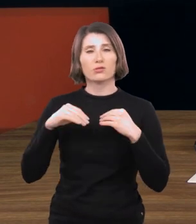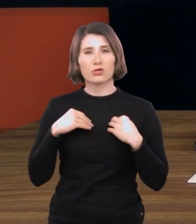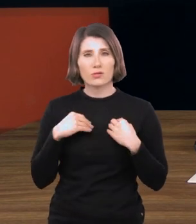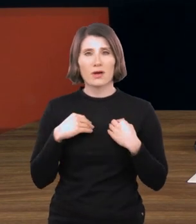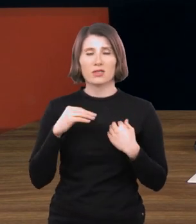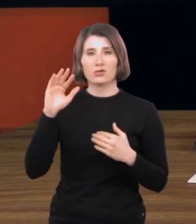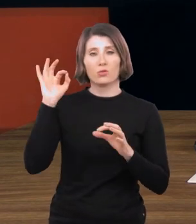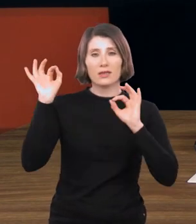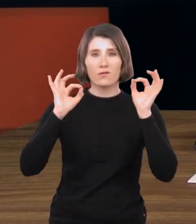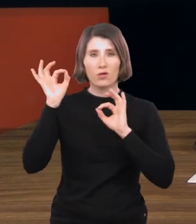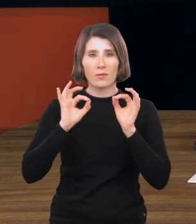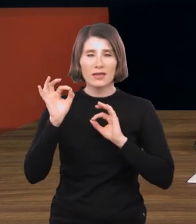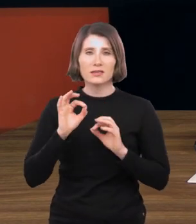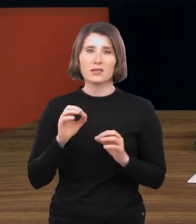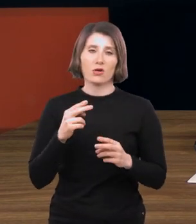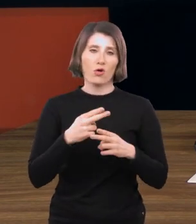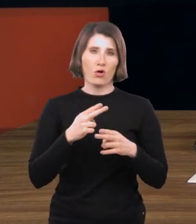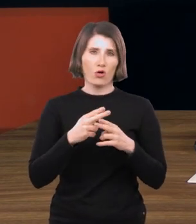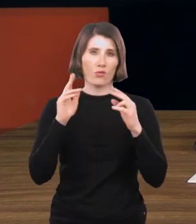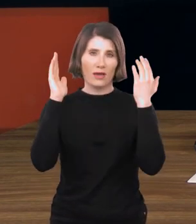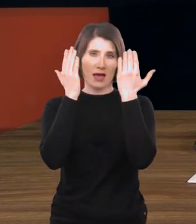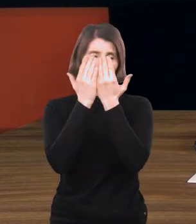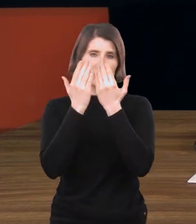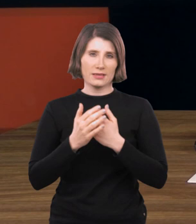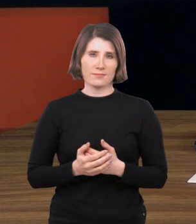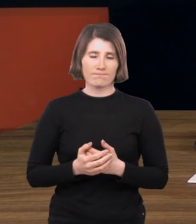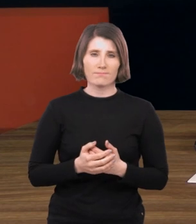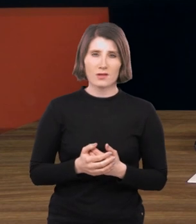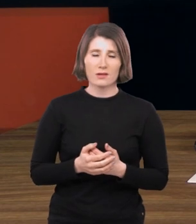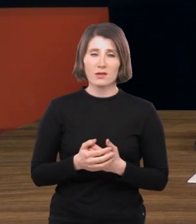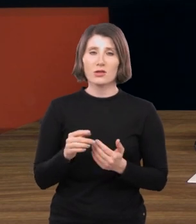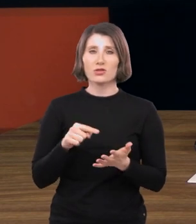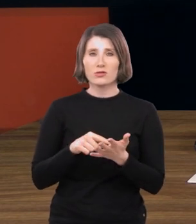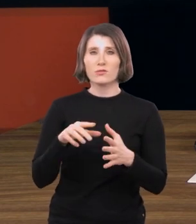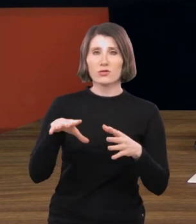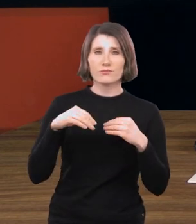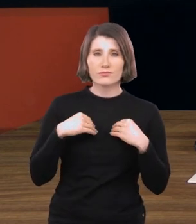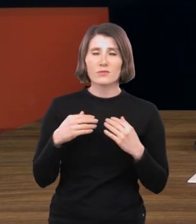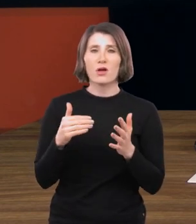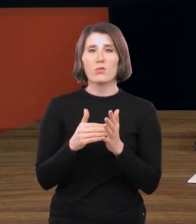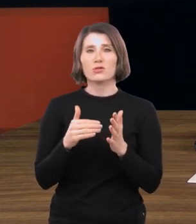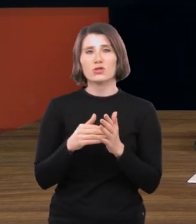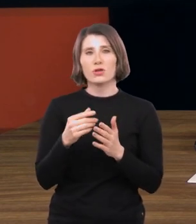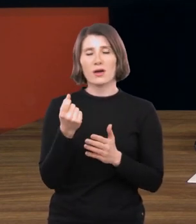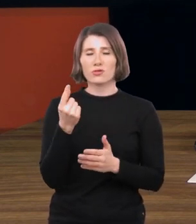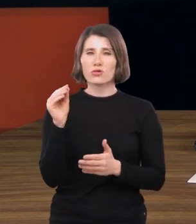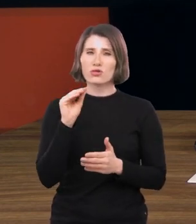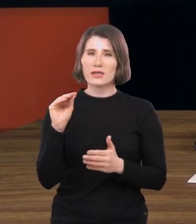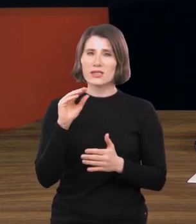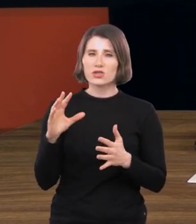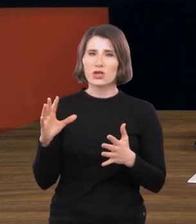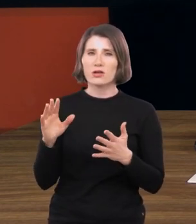diagnozę zaburzenia ze spektrum autyzmu, a żeby do tego dotrzeć, to również trzeba nawiązać nieco do